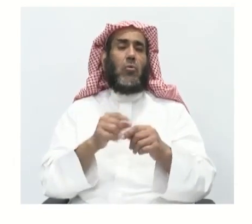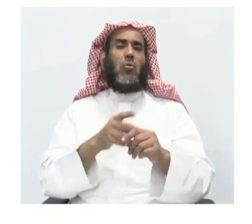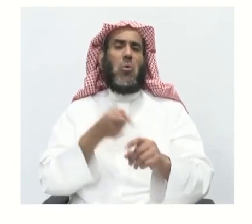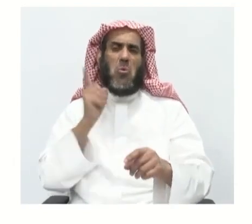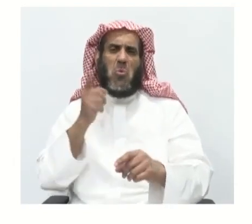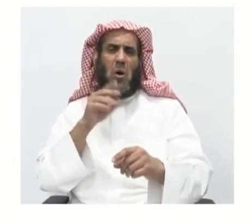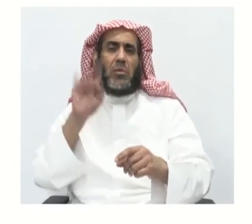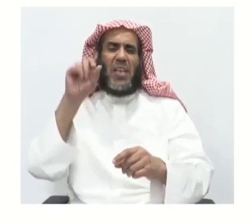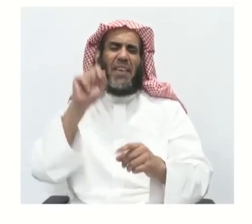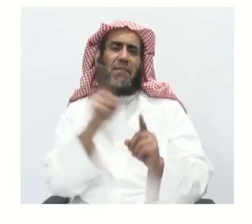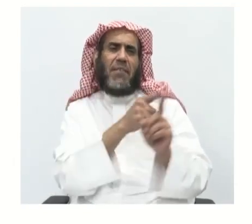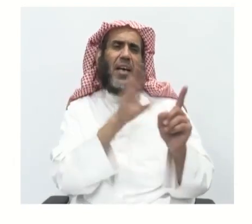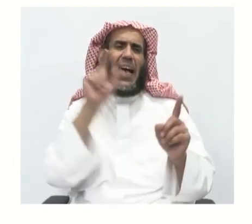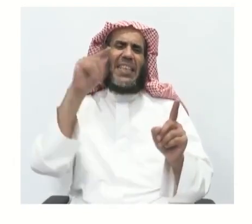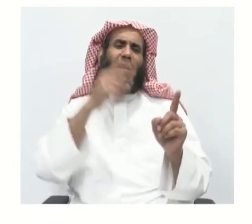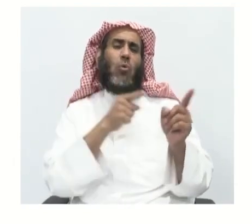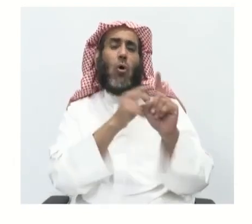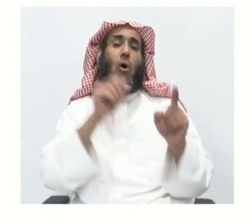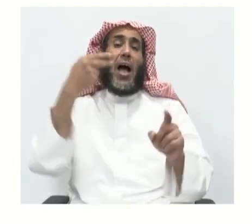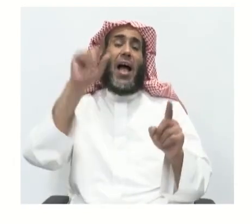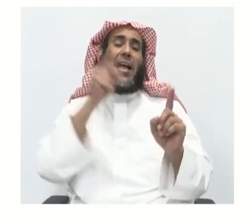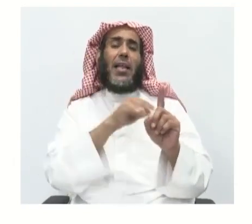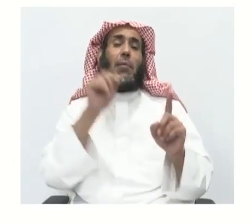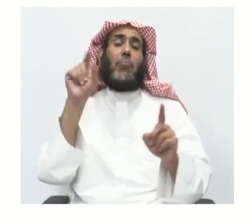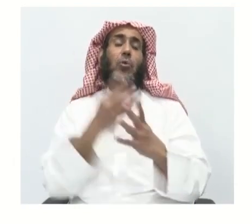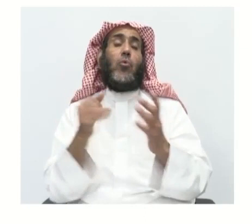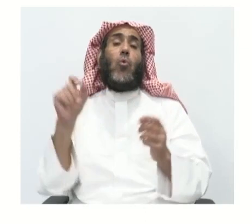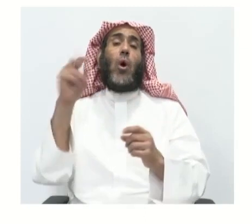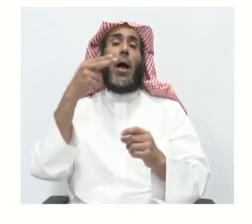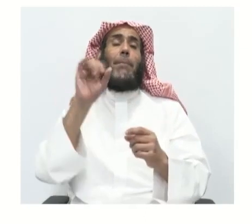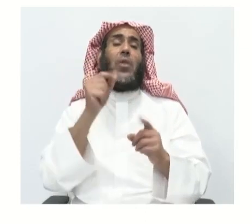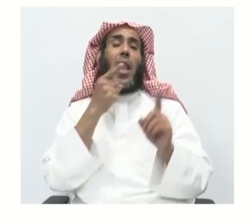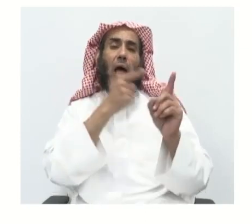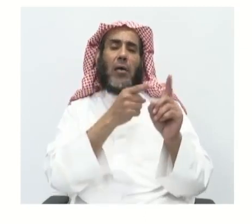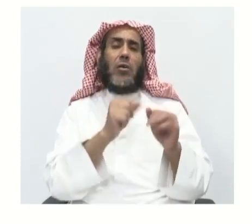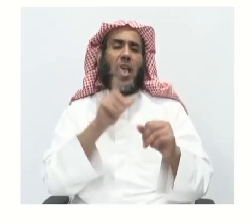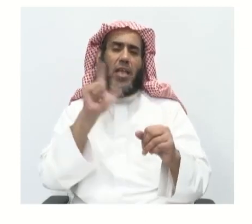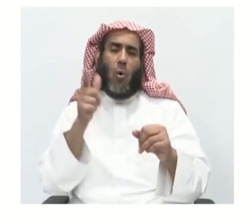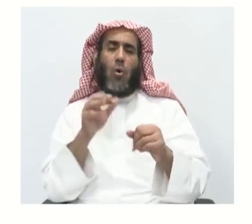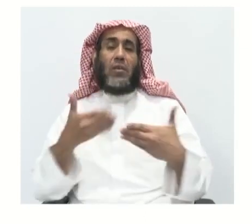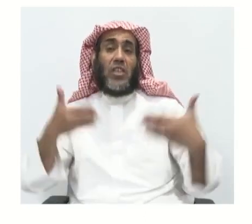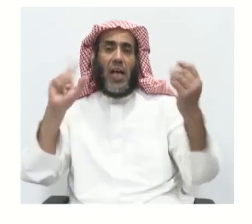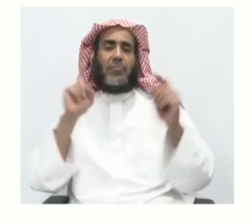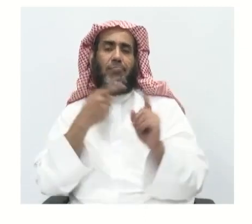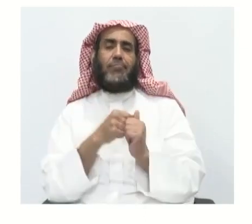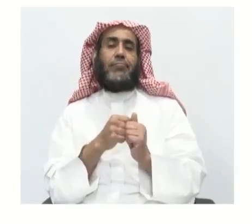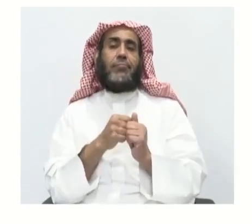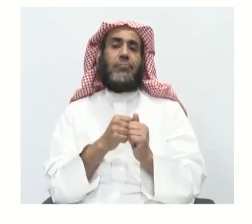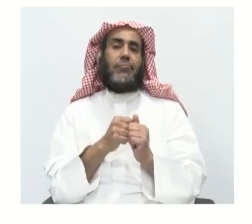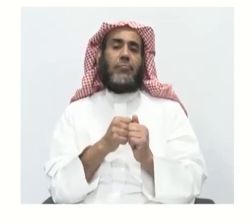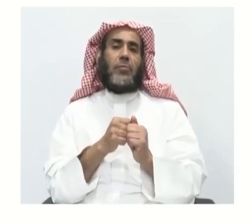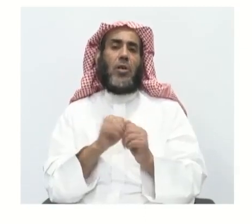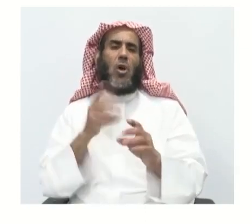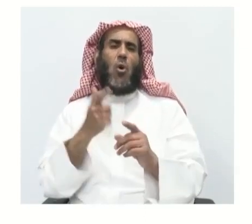سيف الدوله سيف الدوله هو علي بن عبد الله يقول